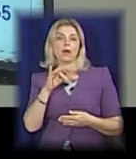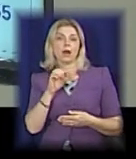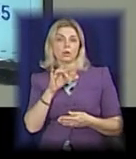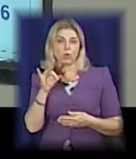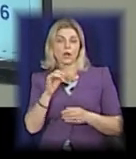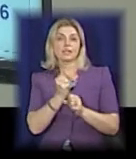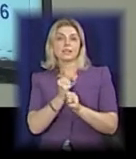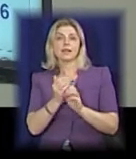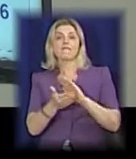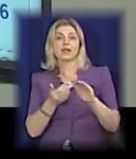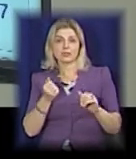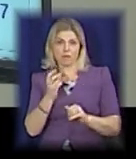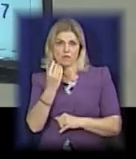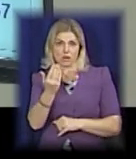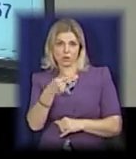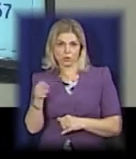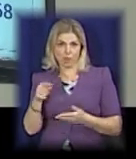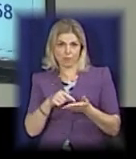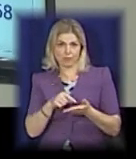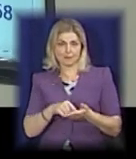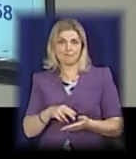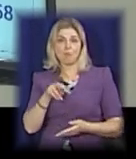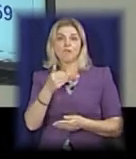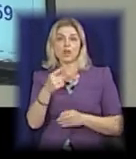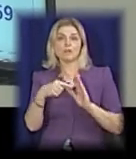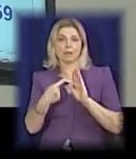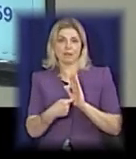зробить визов з вашого питання.